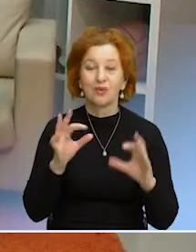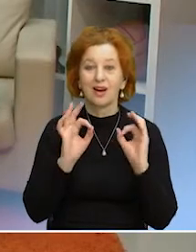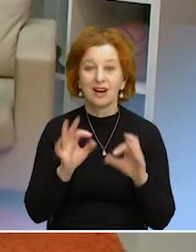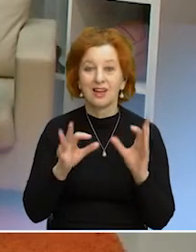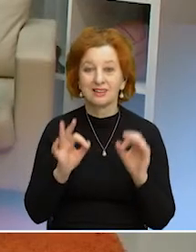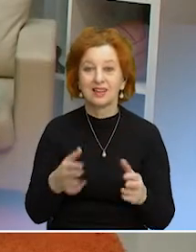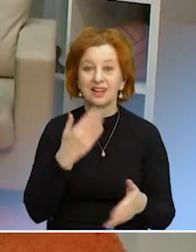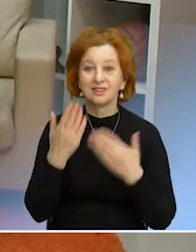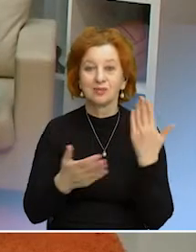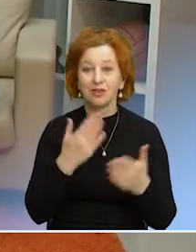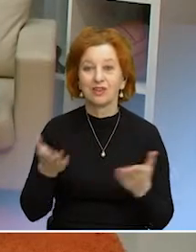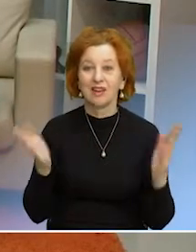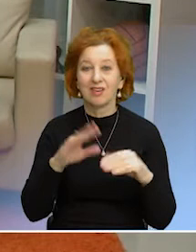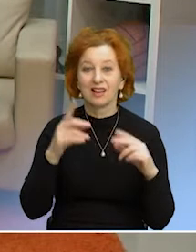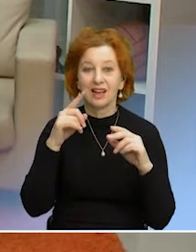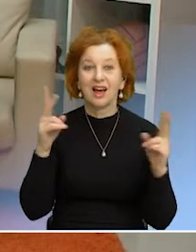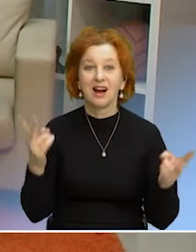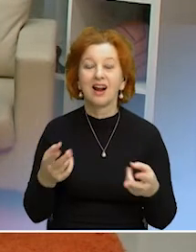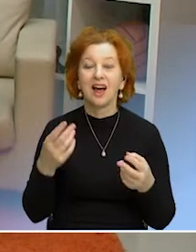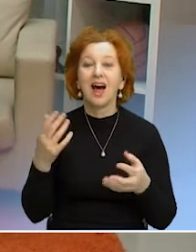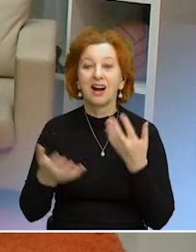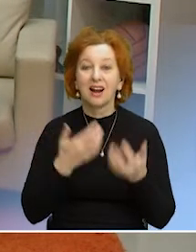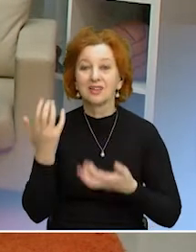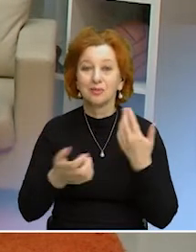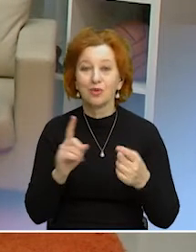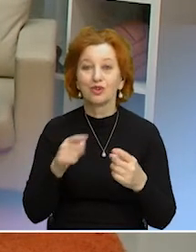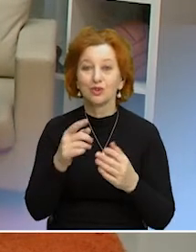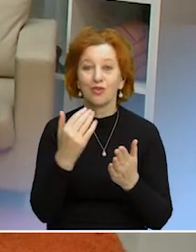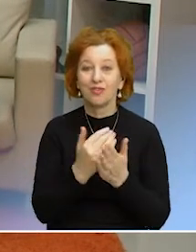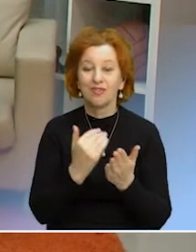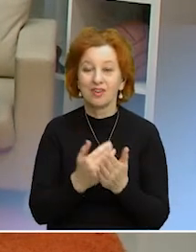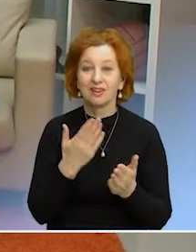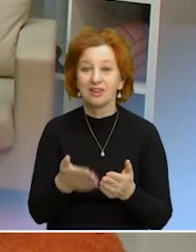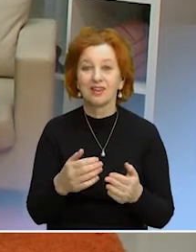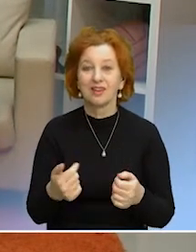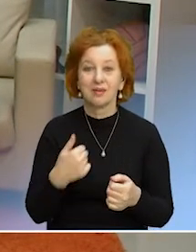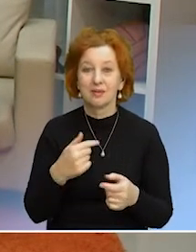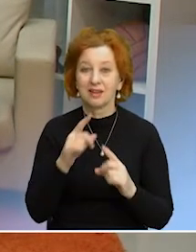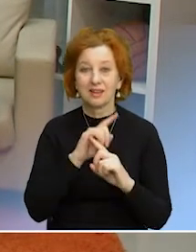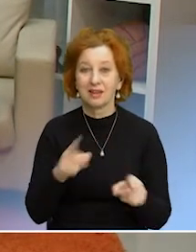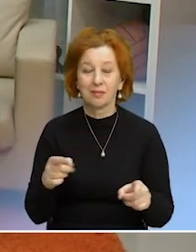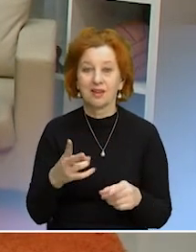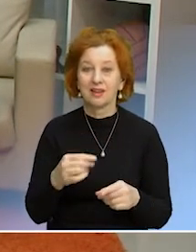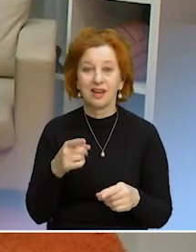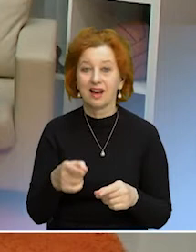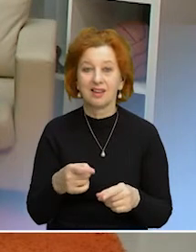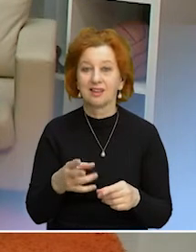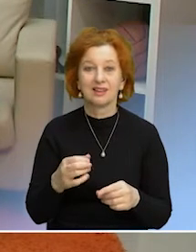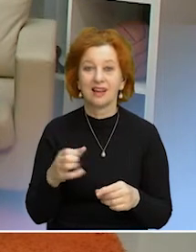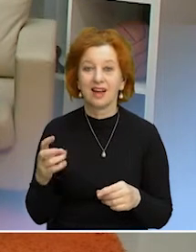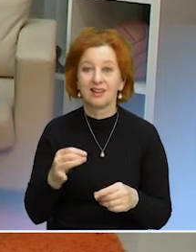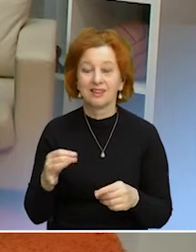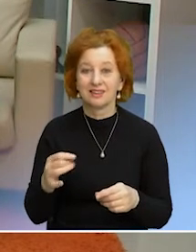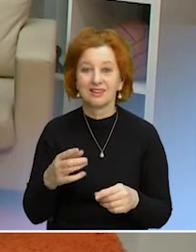будем рассказывать, расспрашивать. Во-первых, давайте разберемся с тем, кто завтра в эфире. Вы или все? Нет. Или... Не будет ни Оксаны,